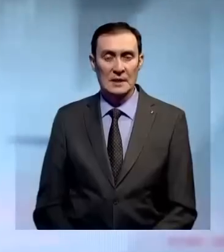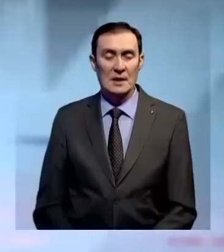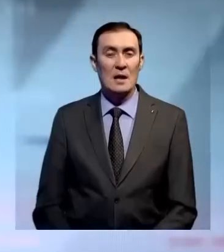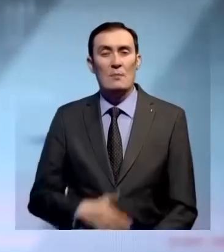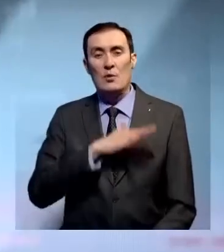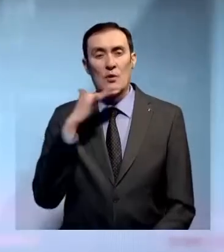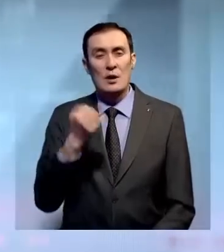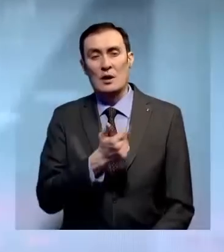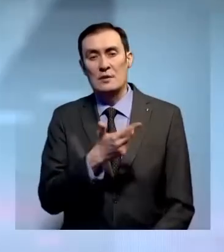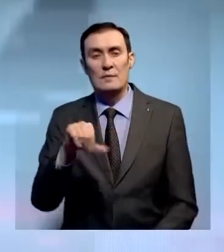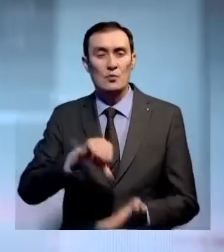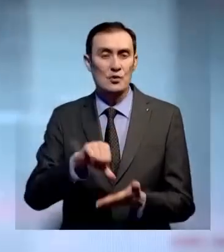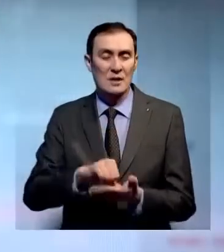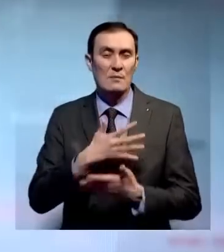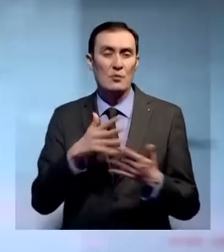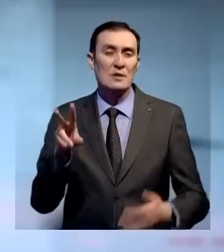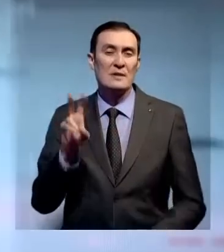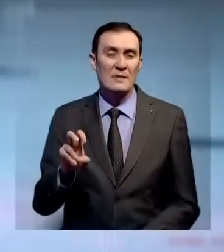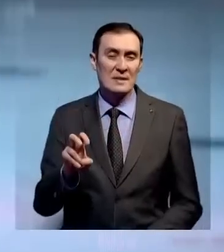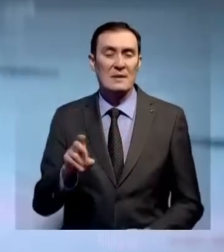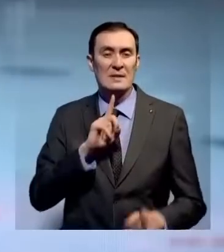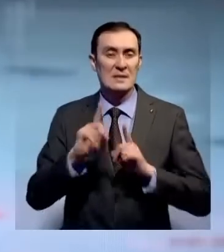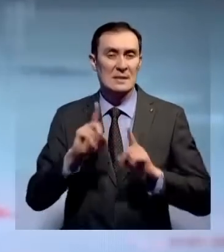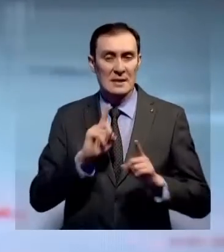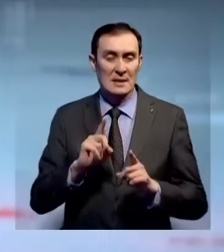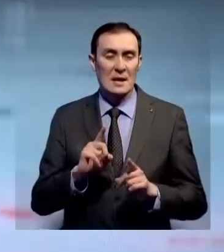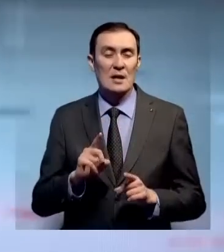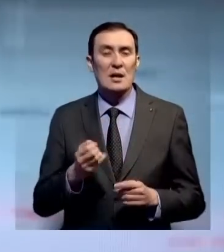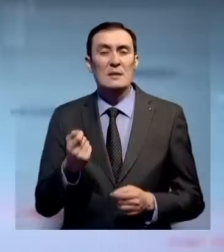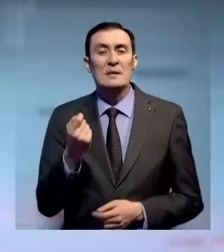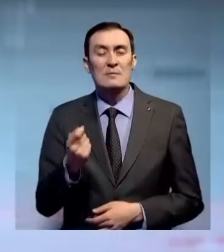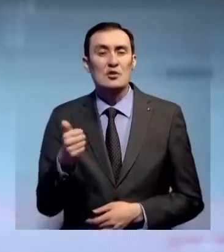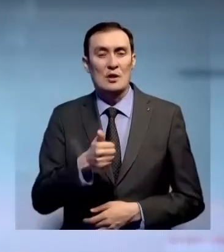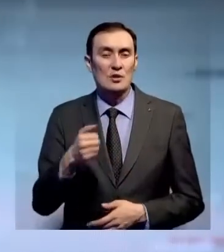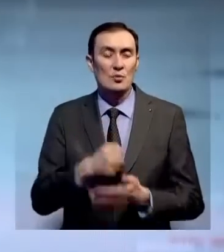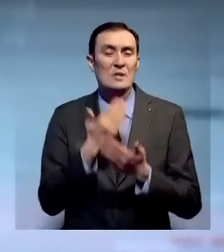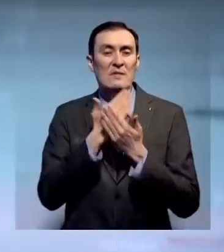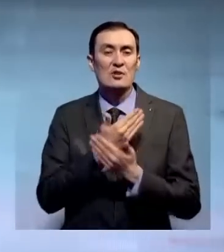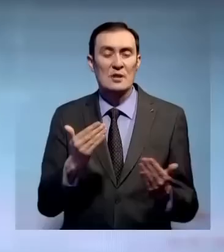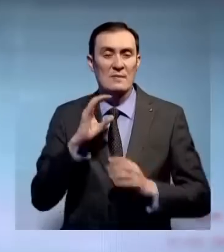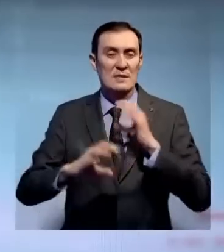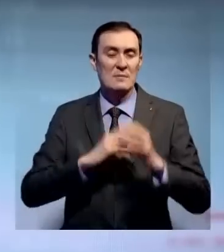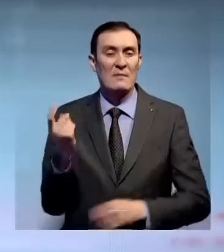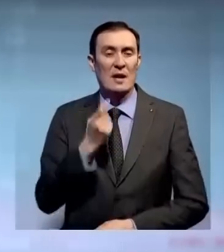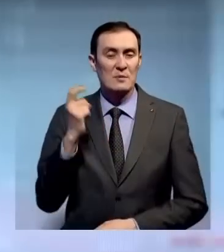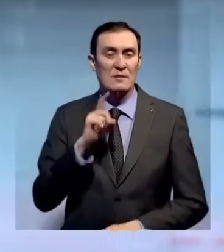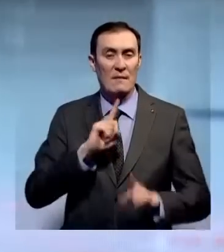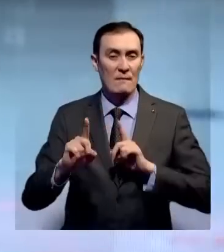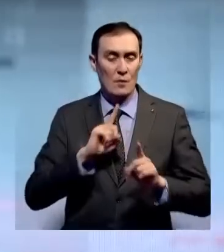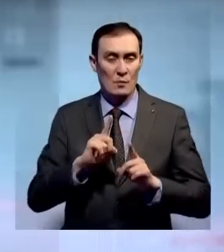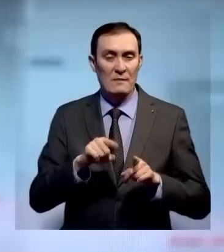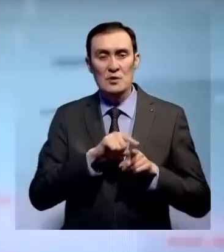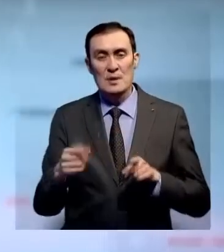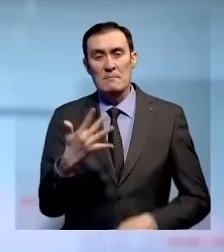Рекордное количество участников и больше 200 панельных сессий. Остаются считанные часы до завершения Всемирного экономического форума.